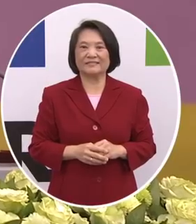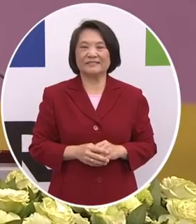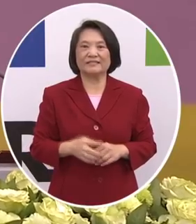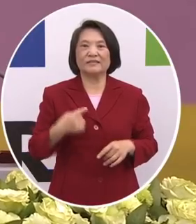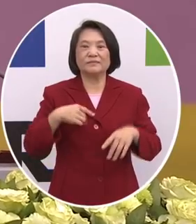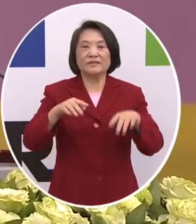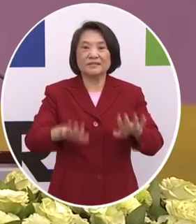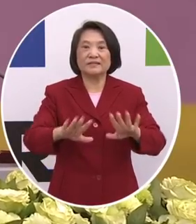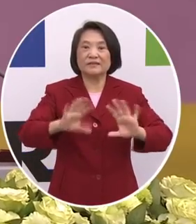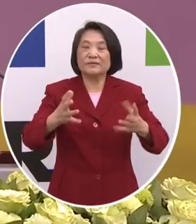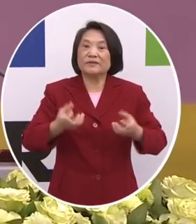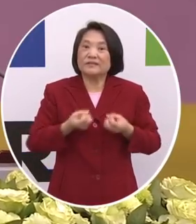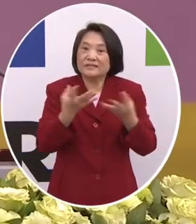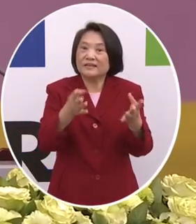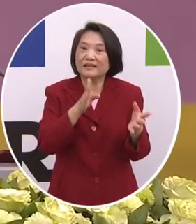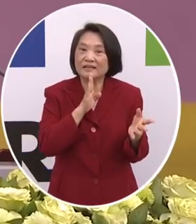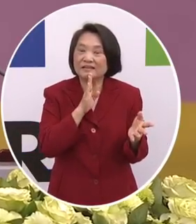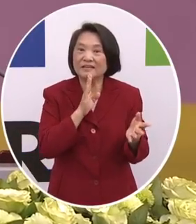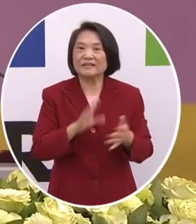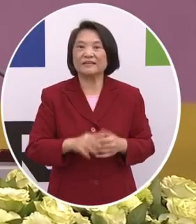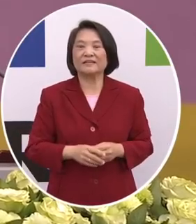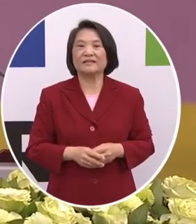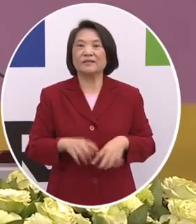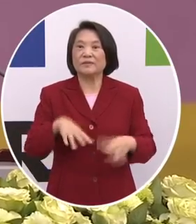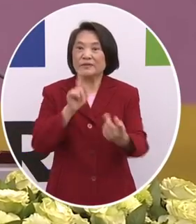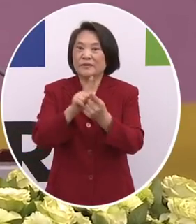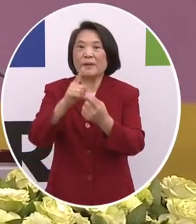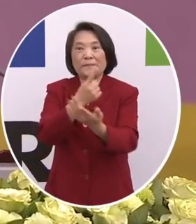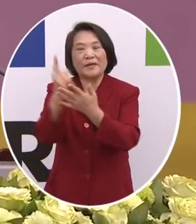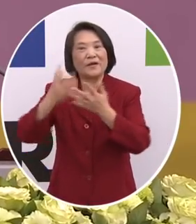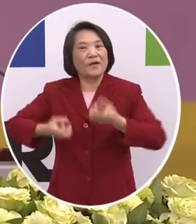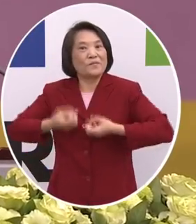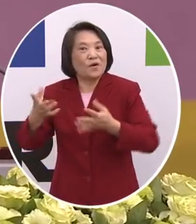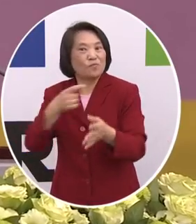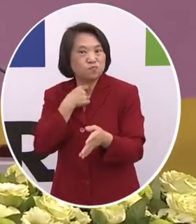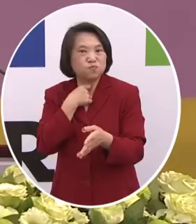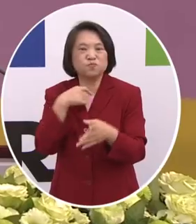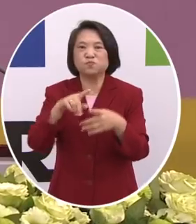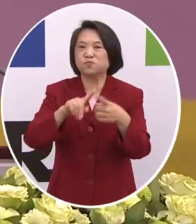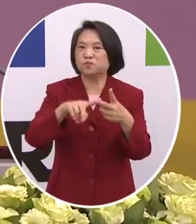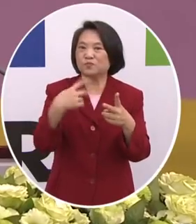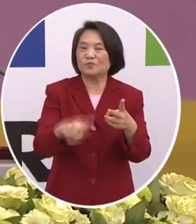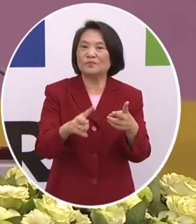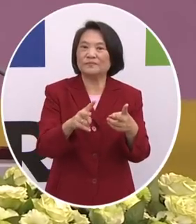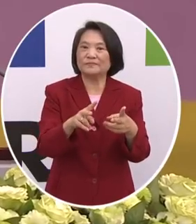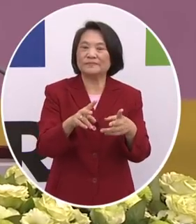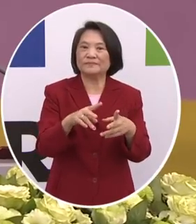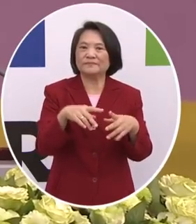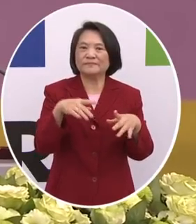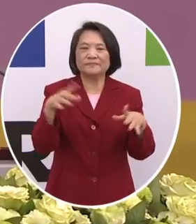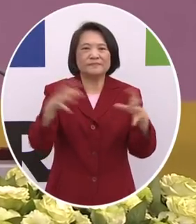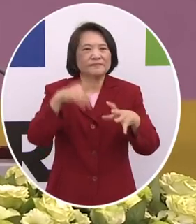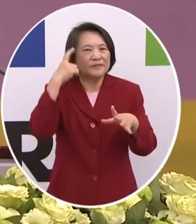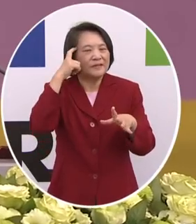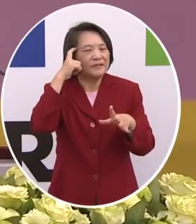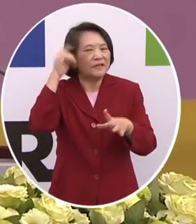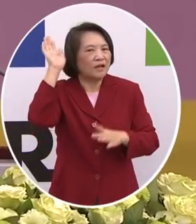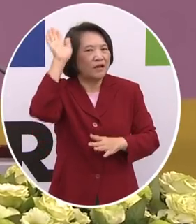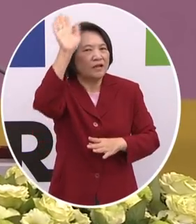的这一天，我们不只要共同庆祝，更要一起思考国家的